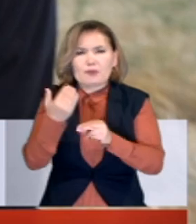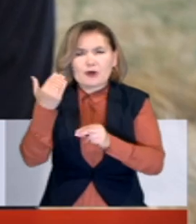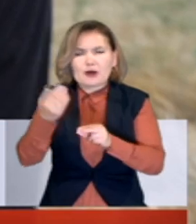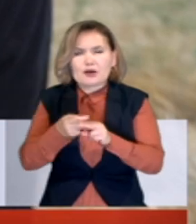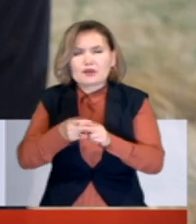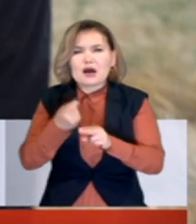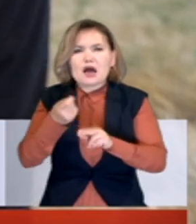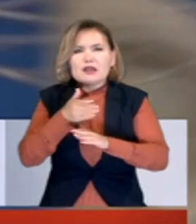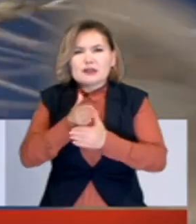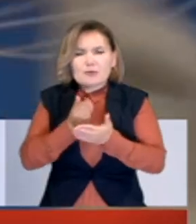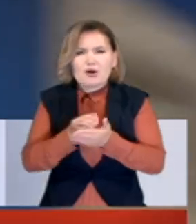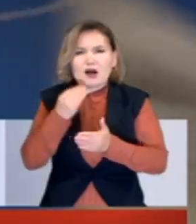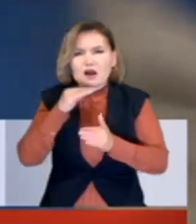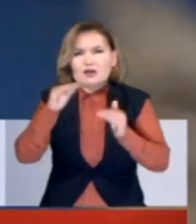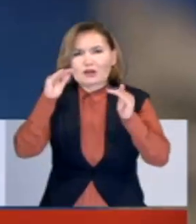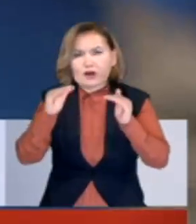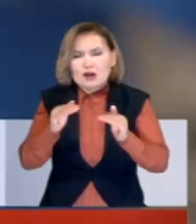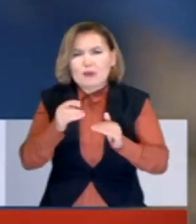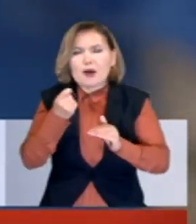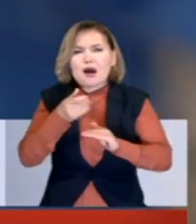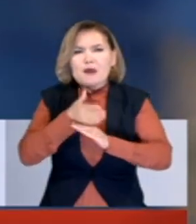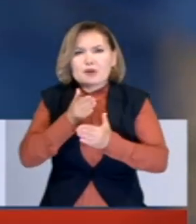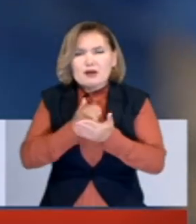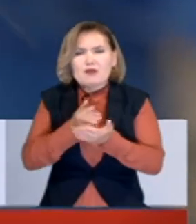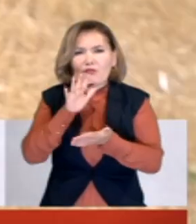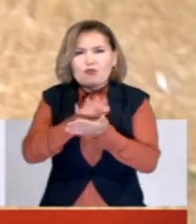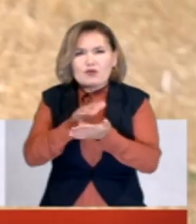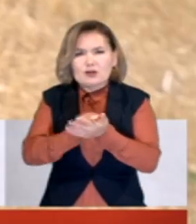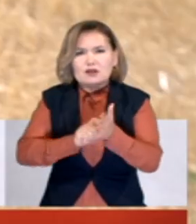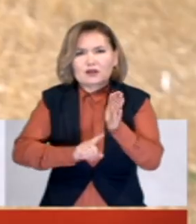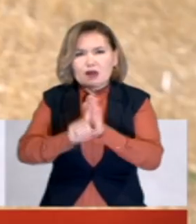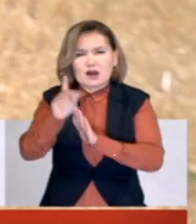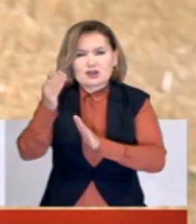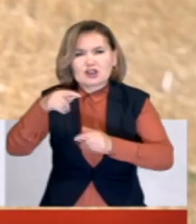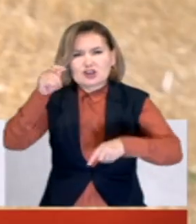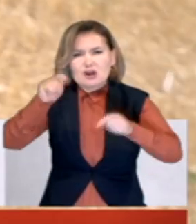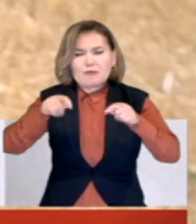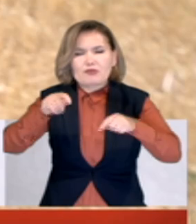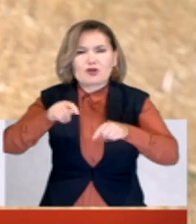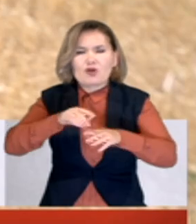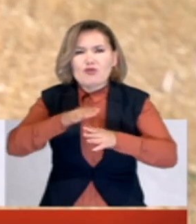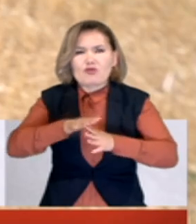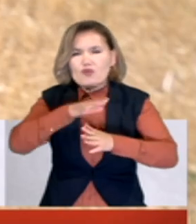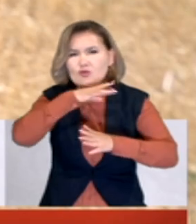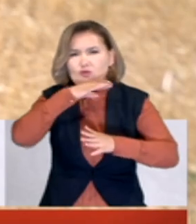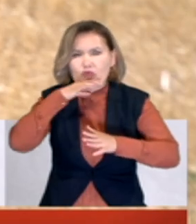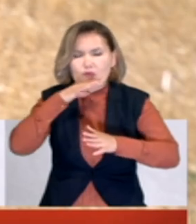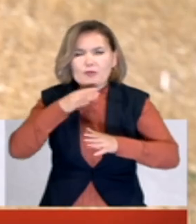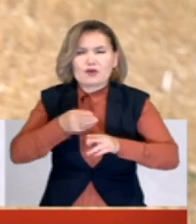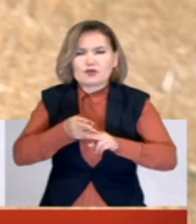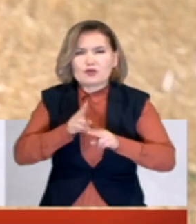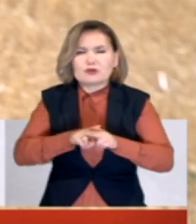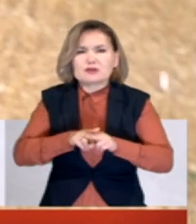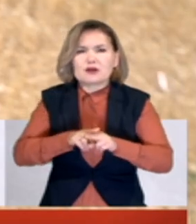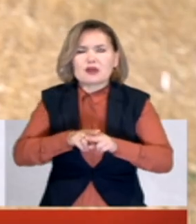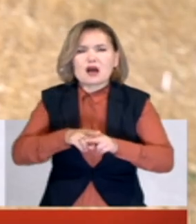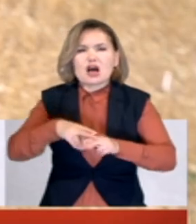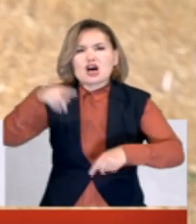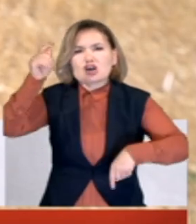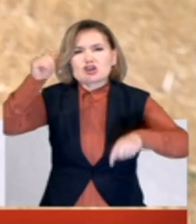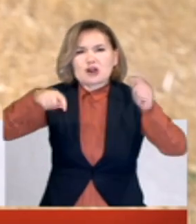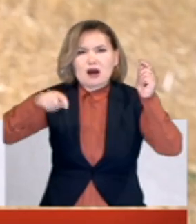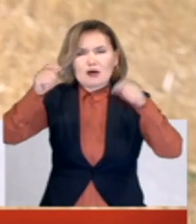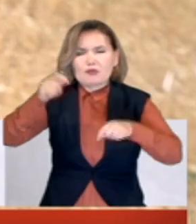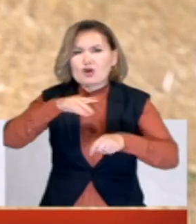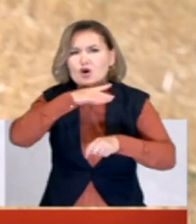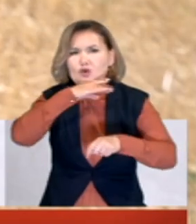дәннің қамырлылығы төмендеп барады, бидайға күйе түсе бастаған. Жаңбырдың бір беймезгіл жауған қасиетсіздігі бұл мысалға